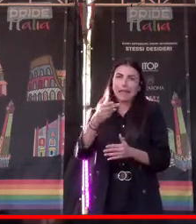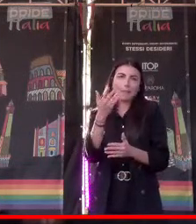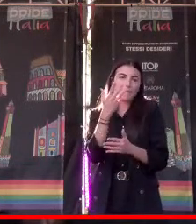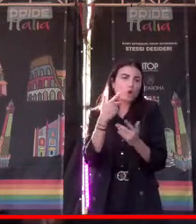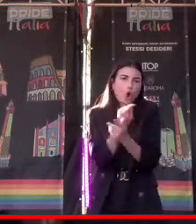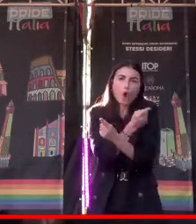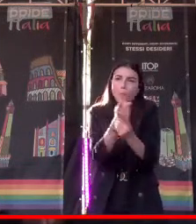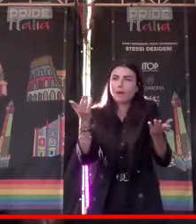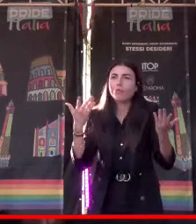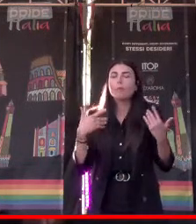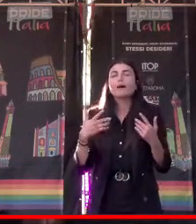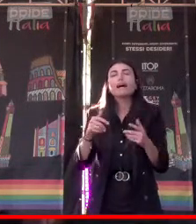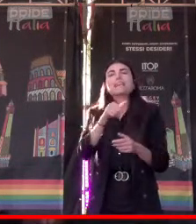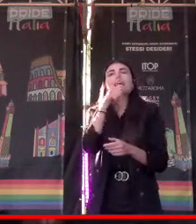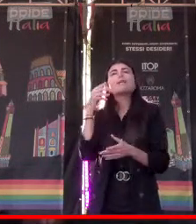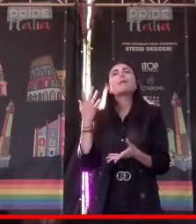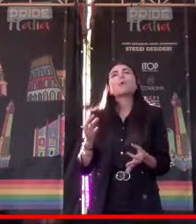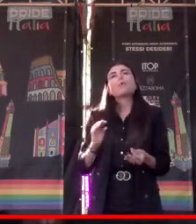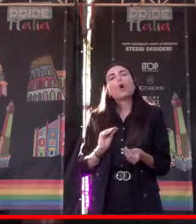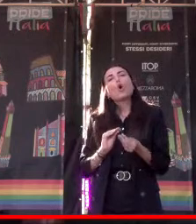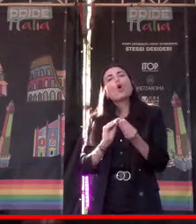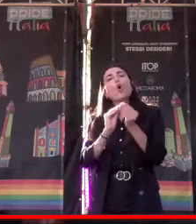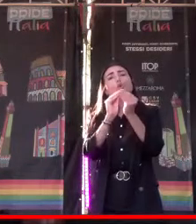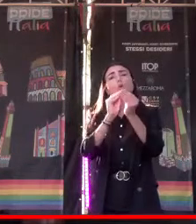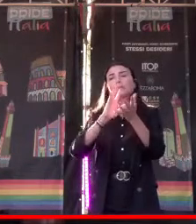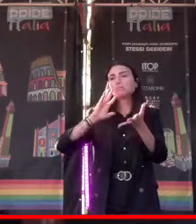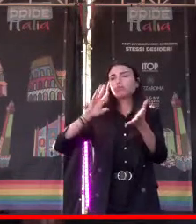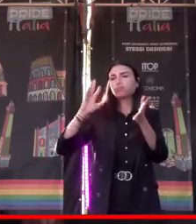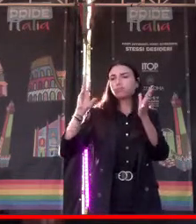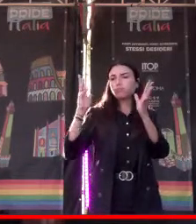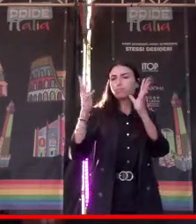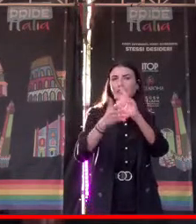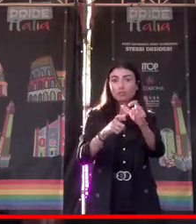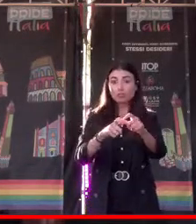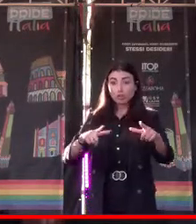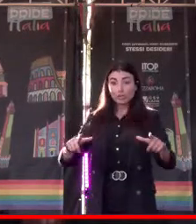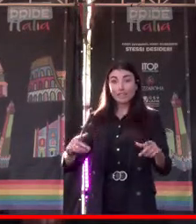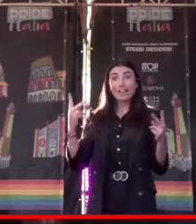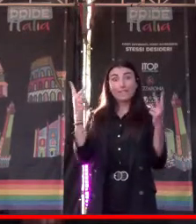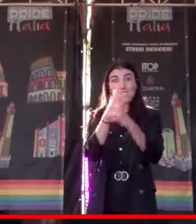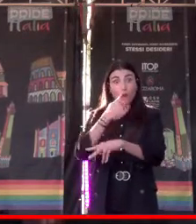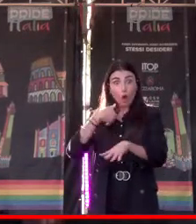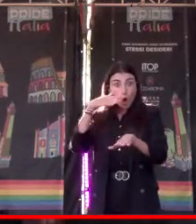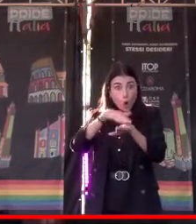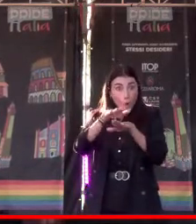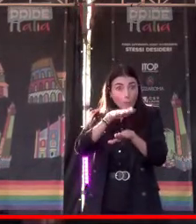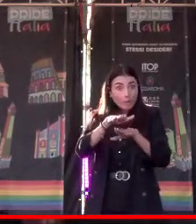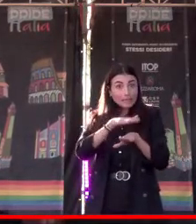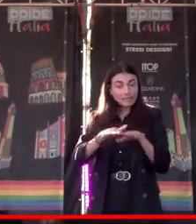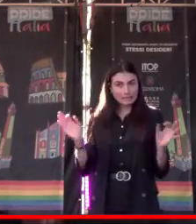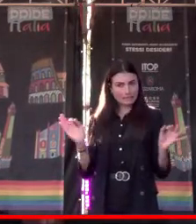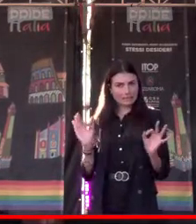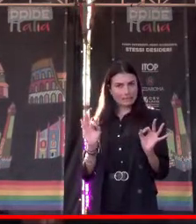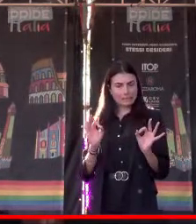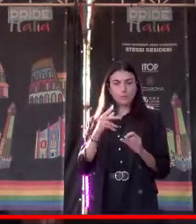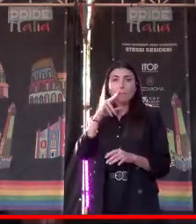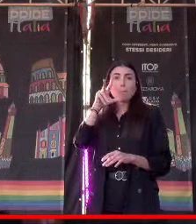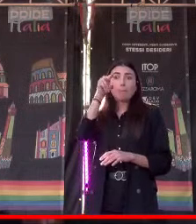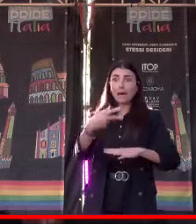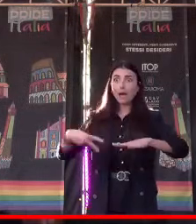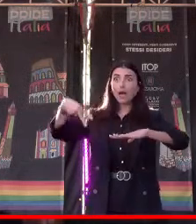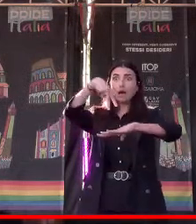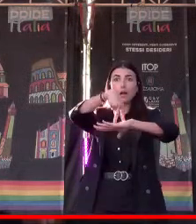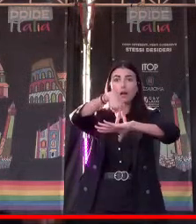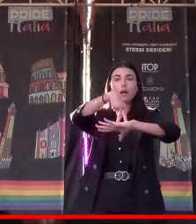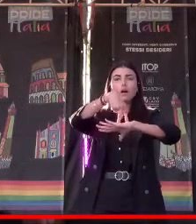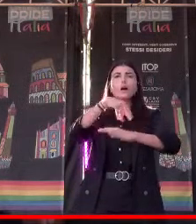poi a costruire per trasformare le nostre città. Io sono la persona meno competente per stare su questo palco a parlare, perché appunto non